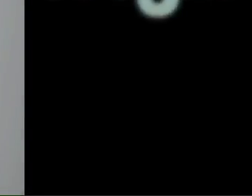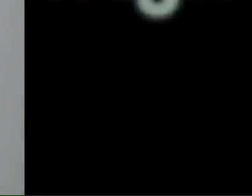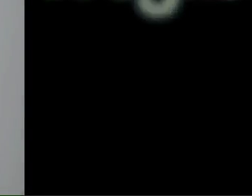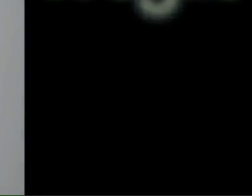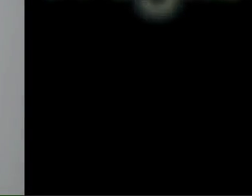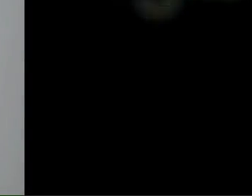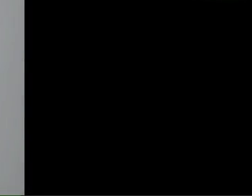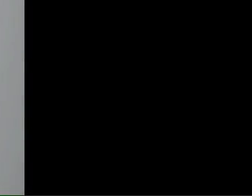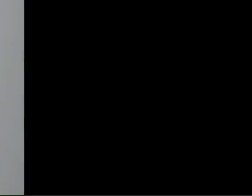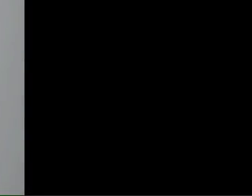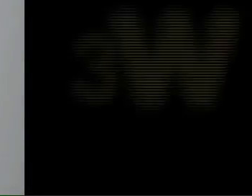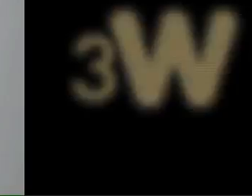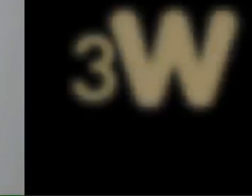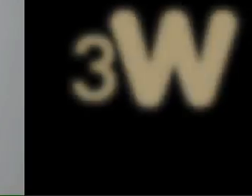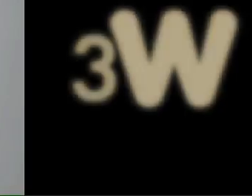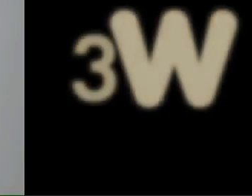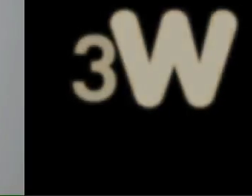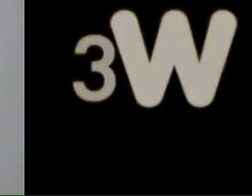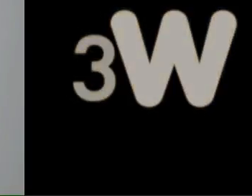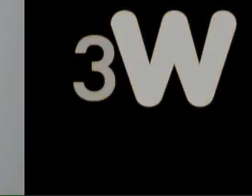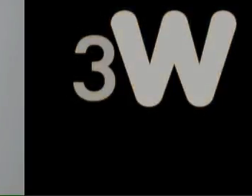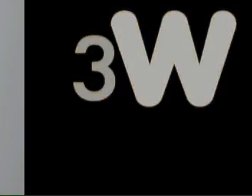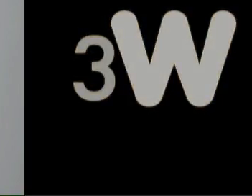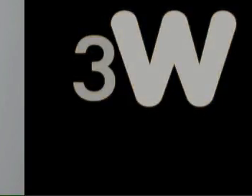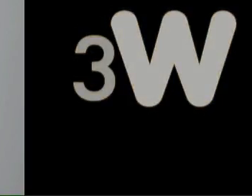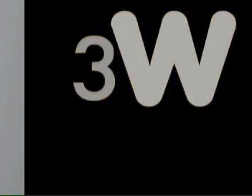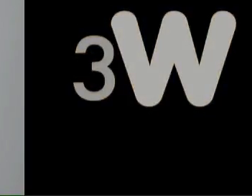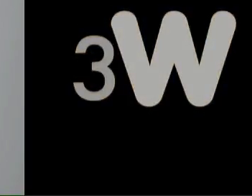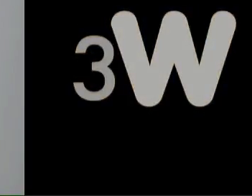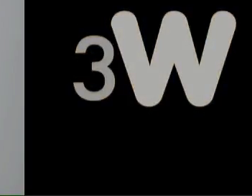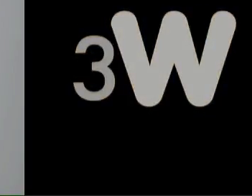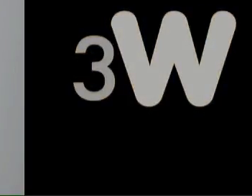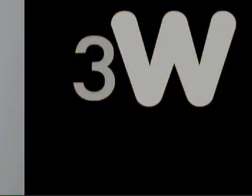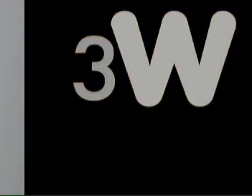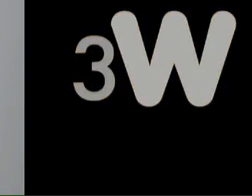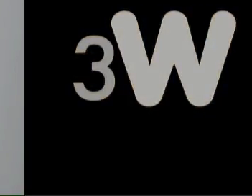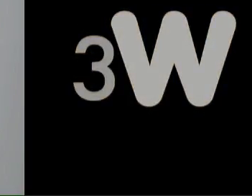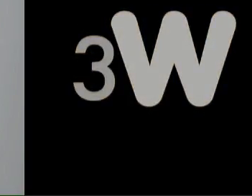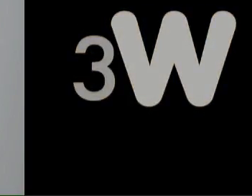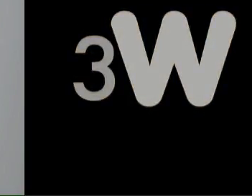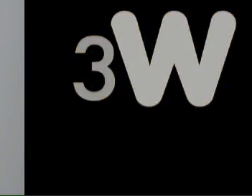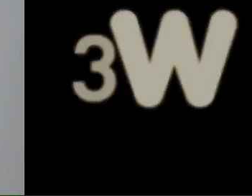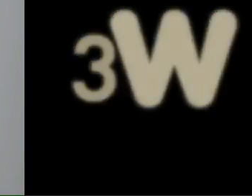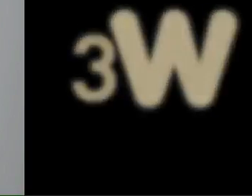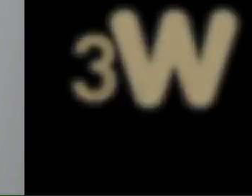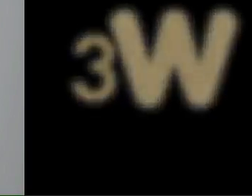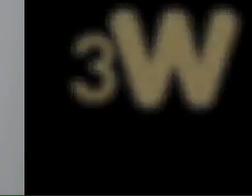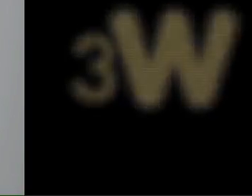Hari-hari dengan 3 wajib iman, wajib